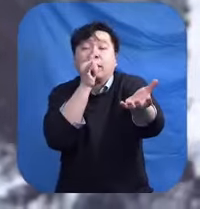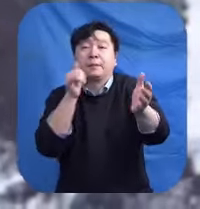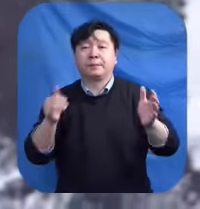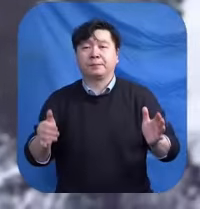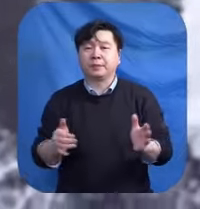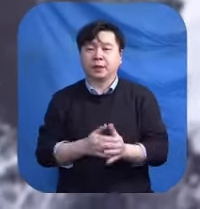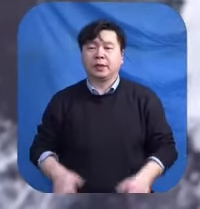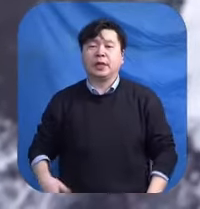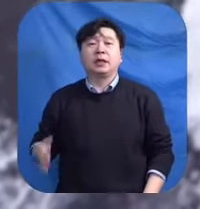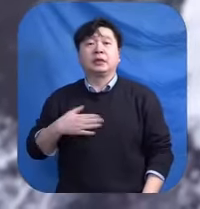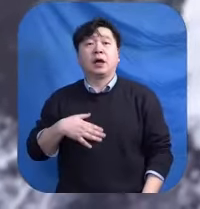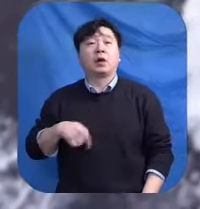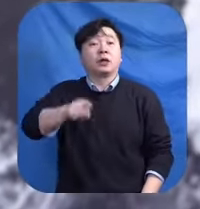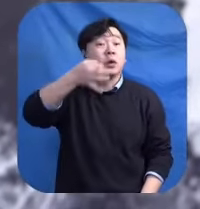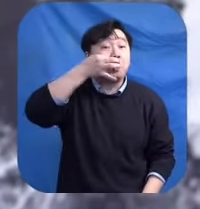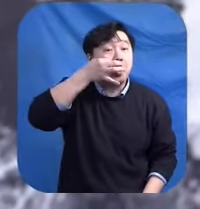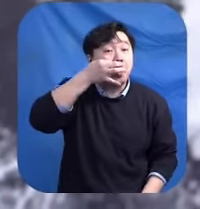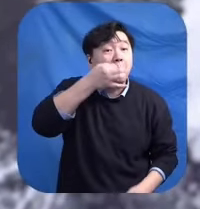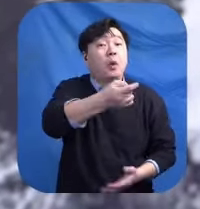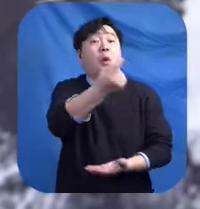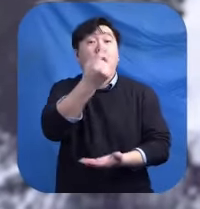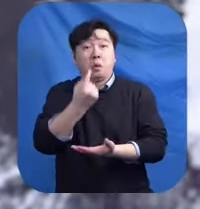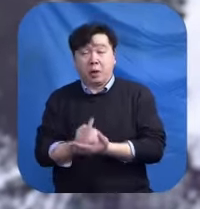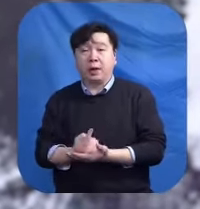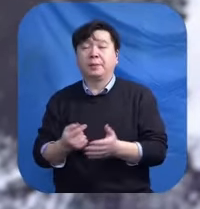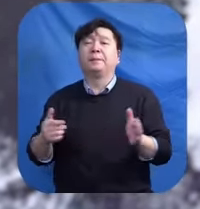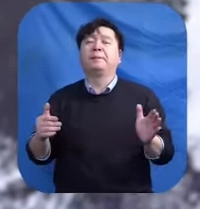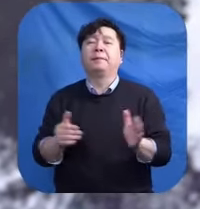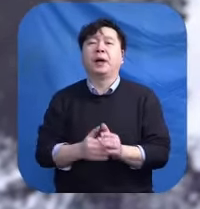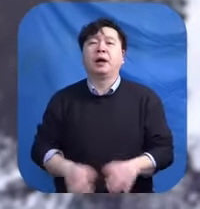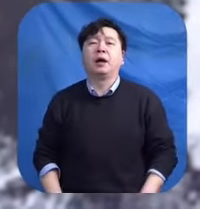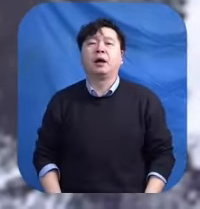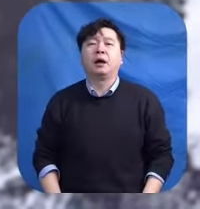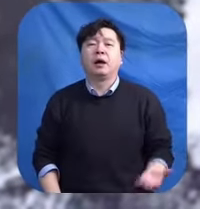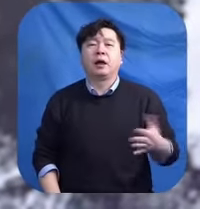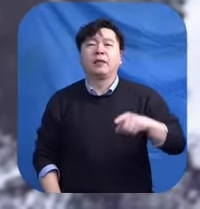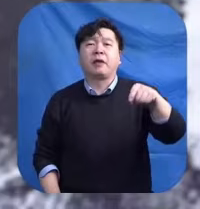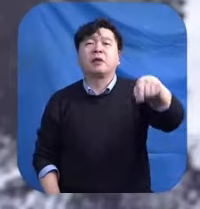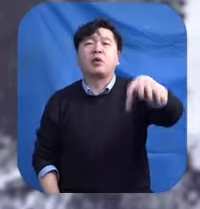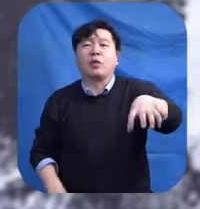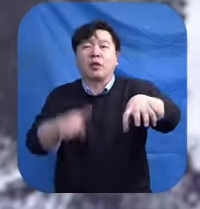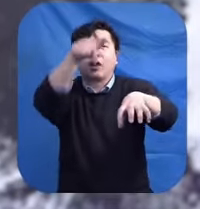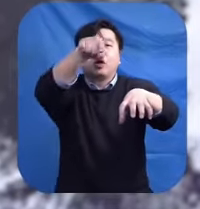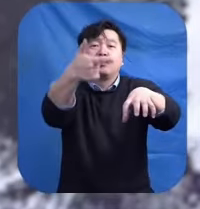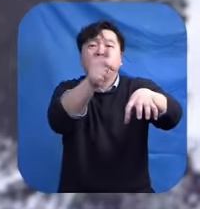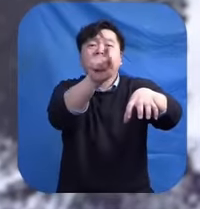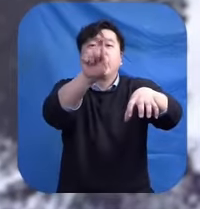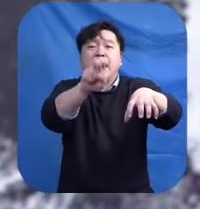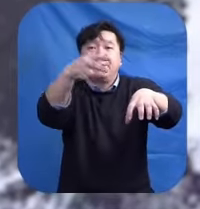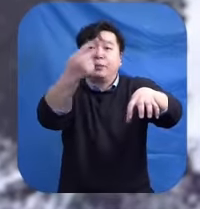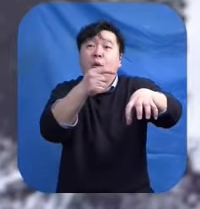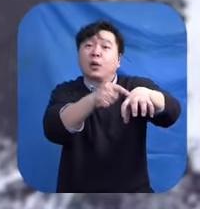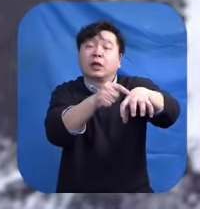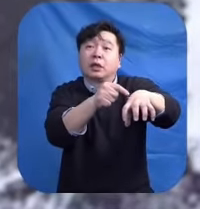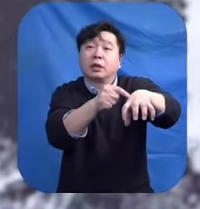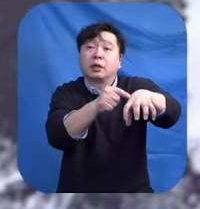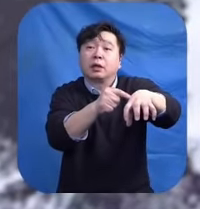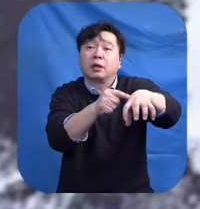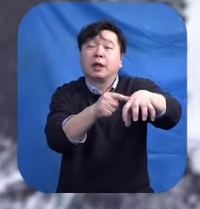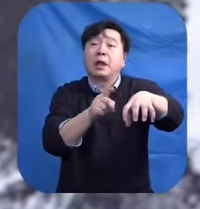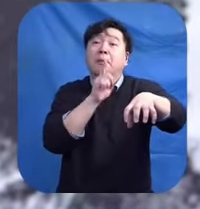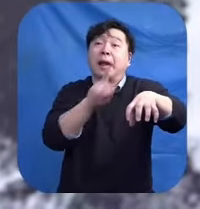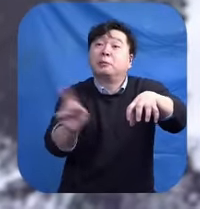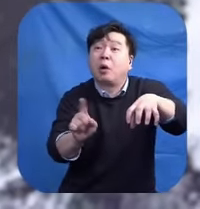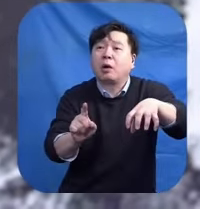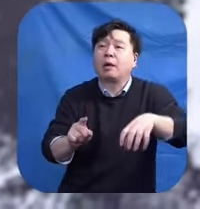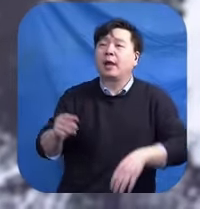그곳에 다녀왔습니다. 그런데 그곳에는 조선 사람에게는 차별이